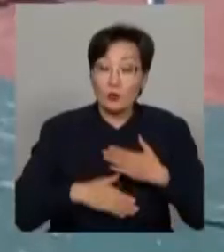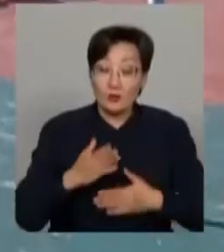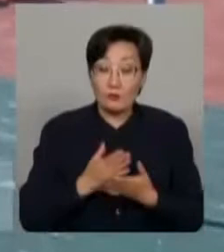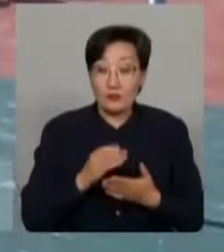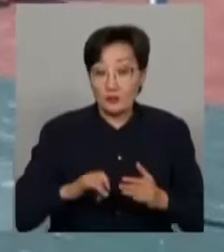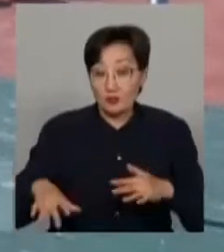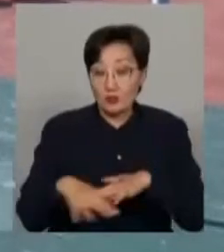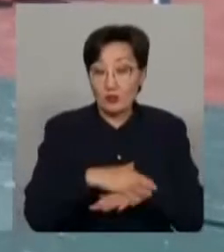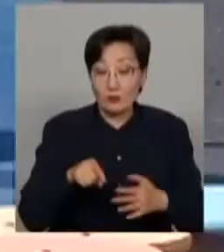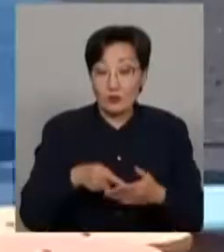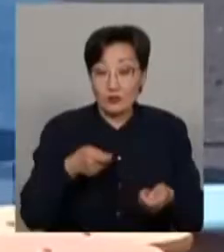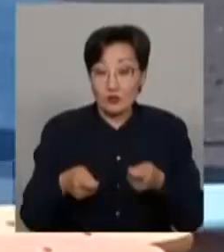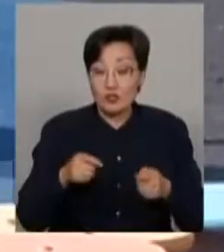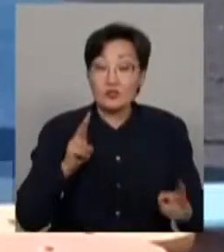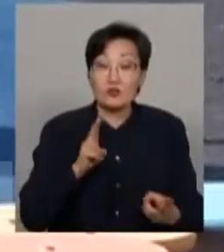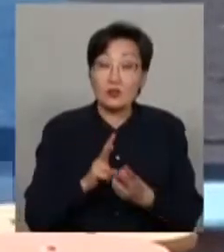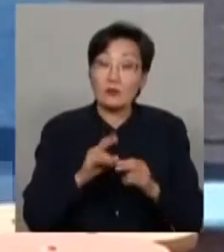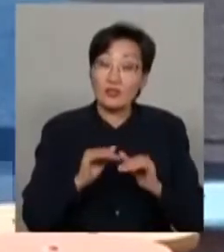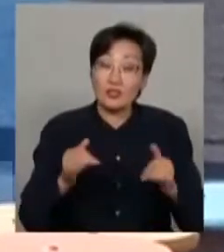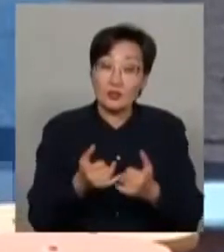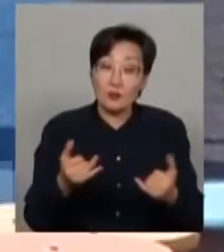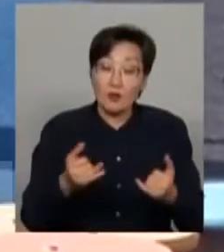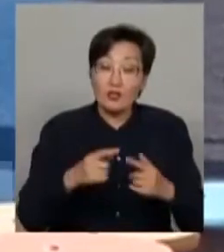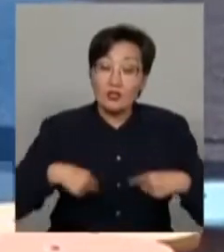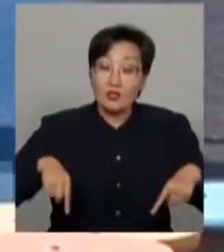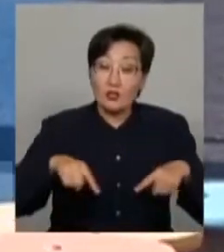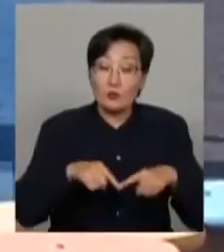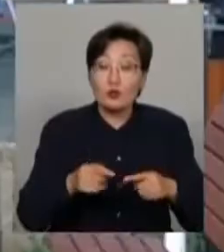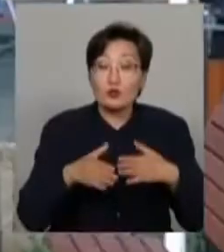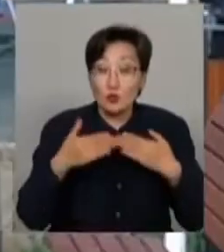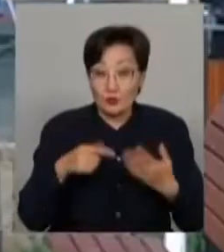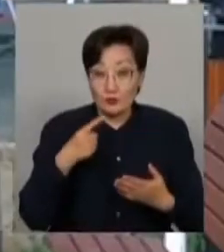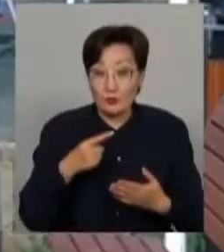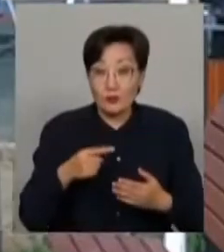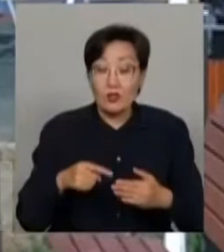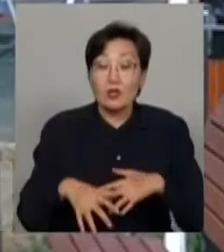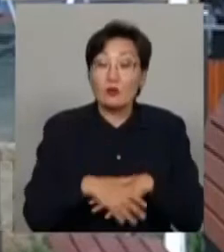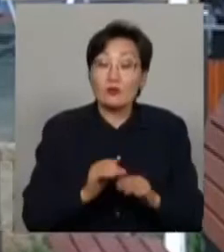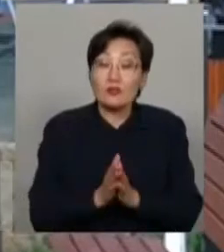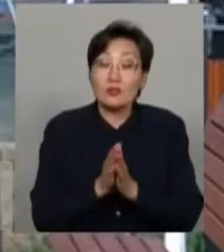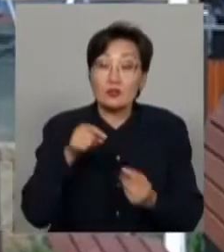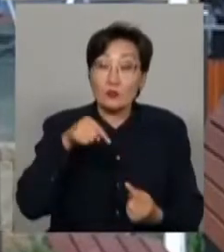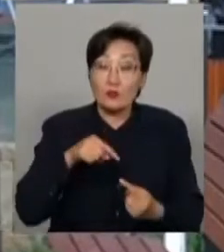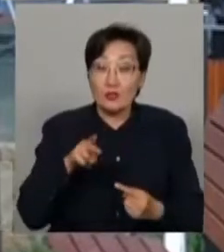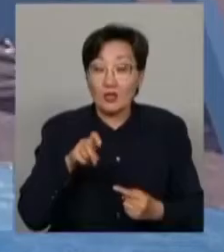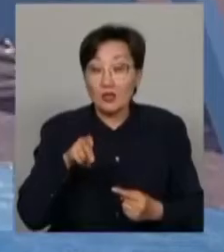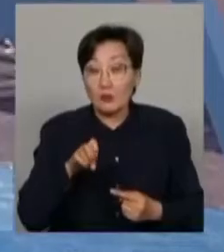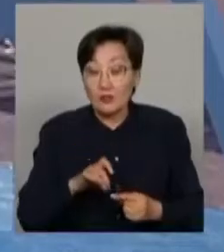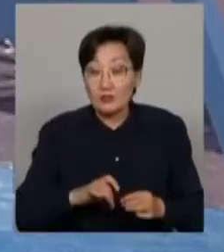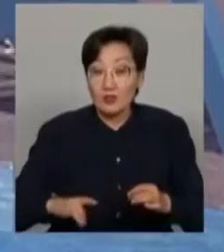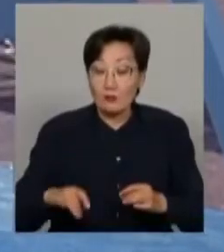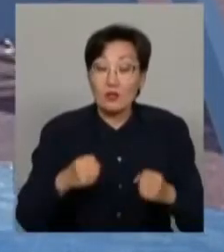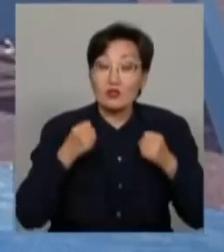Аудан тұрғындары қала басшысы мен кездесуде балаларға арналған алаңдардың жоқ екенін де айтқан еді. Көп тілеуіне сәйкес қазір Қалқаман шағын ауданында